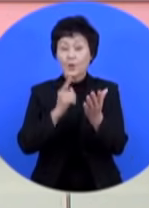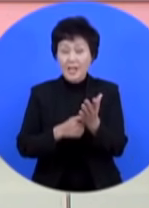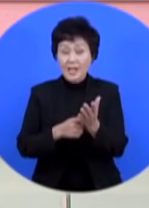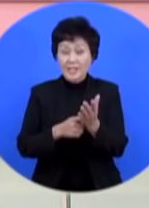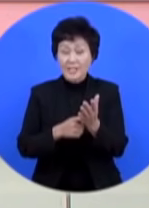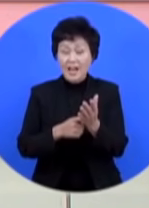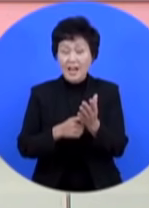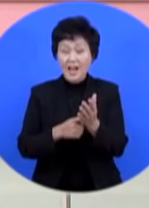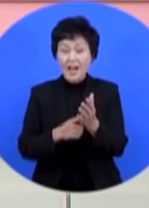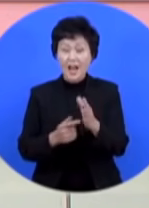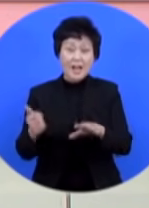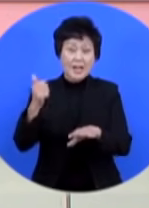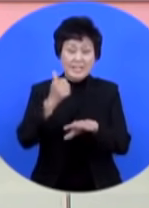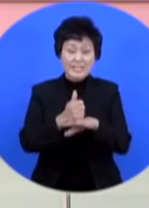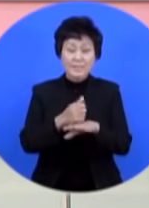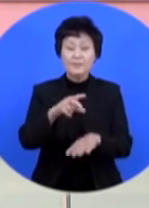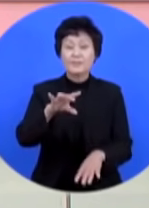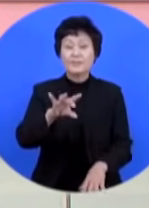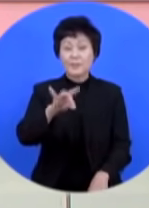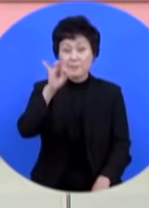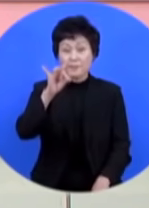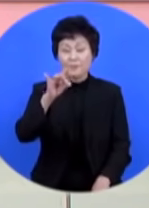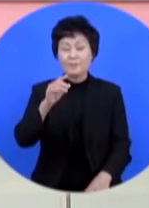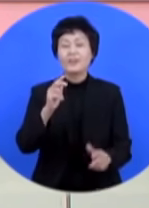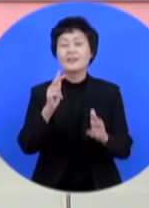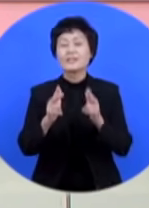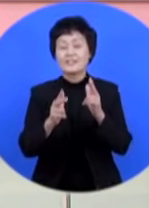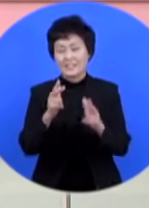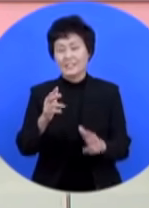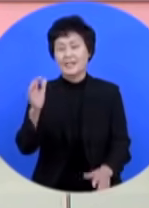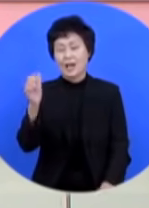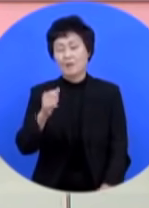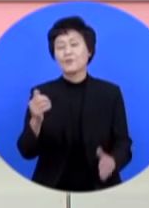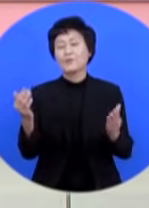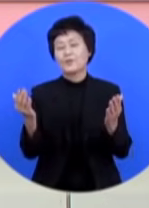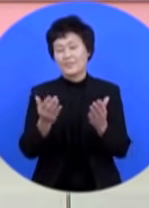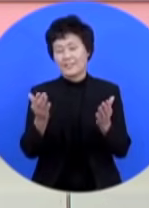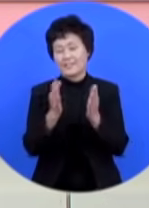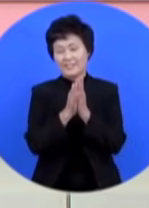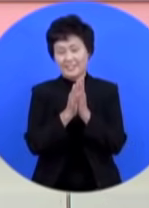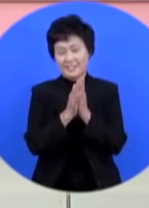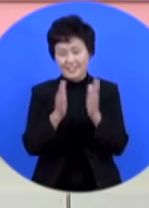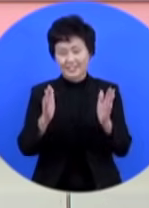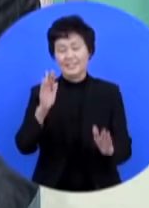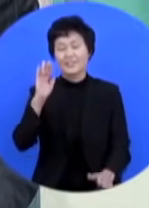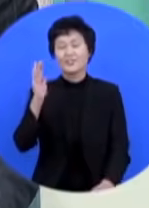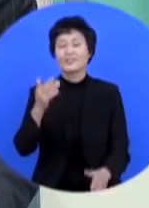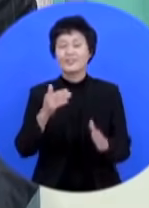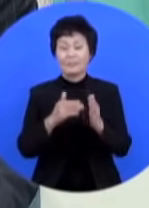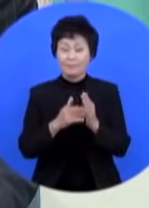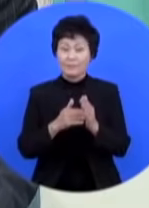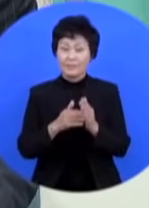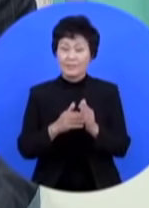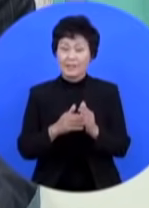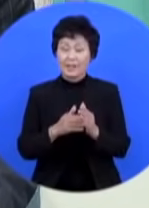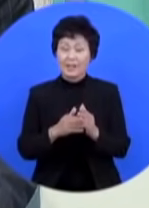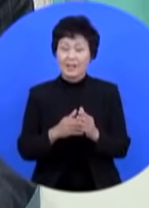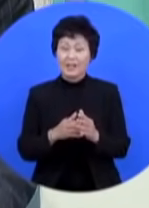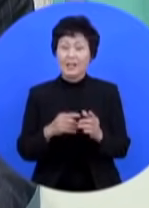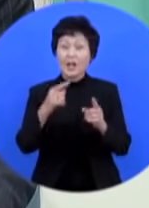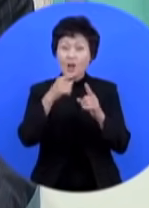번째 사업으로 이렇게 일을 하게 된 것입니다. 네. 이번에 또 네. 그럼 교회 하나가 또 세워진